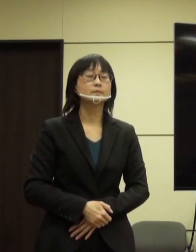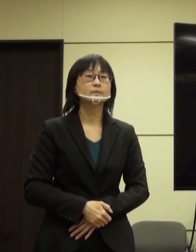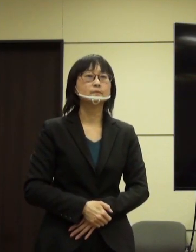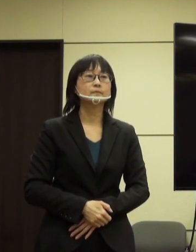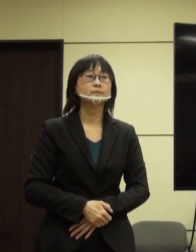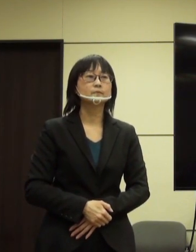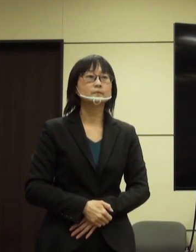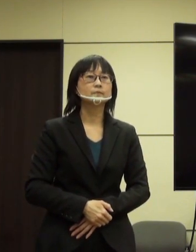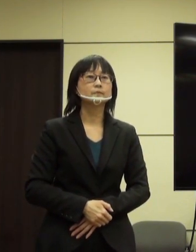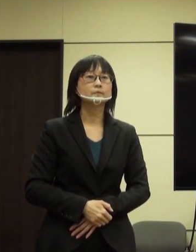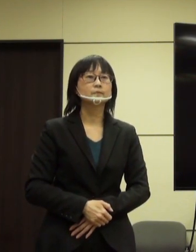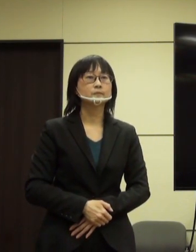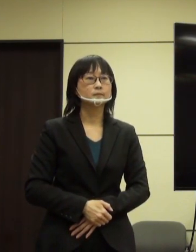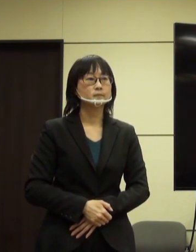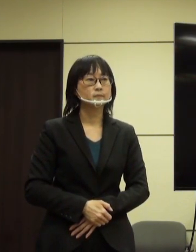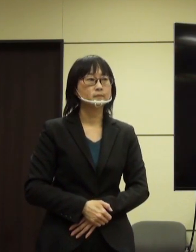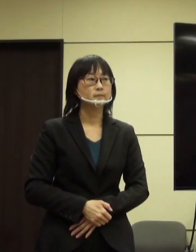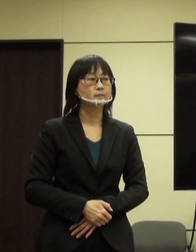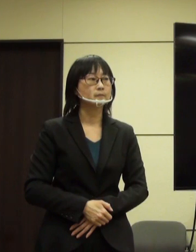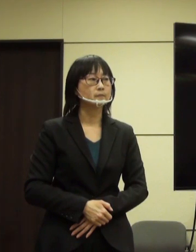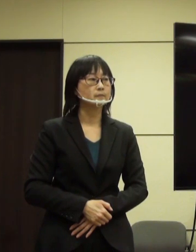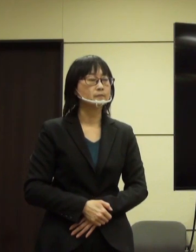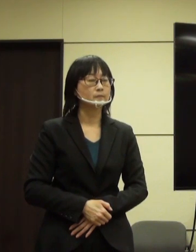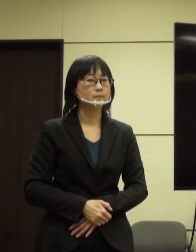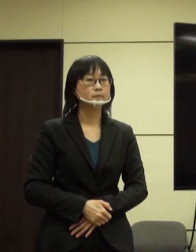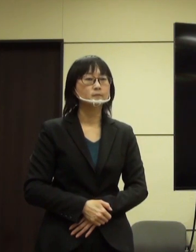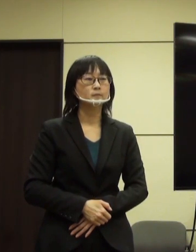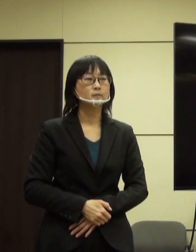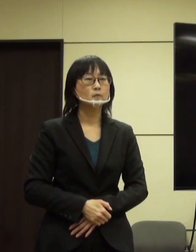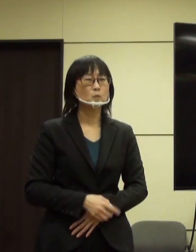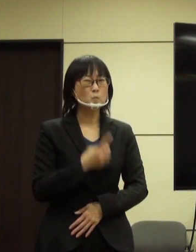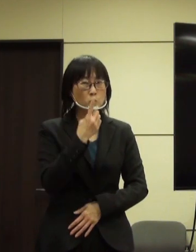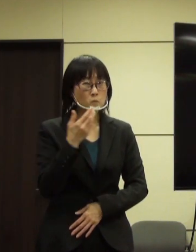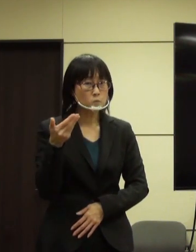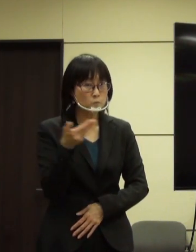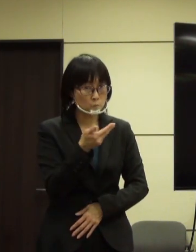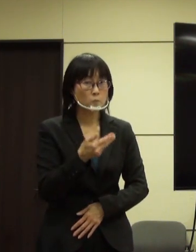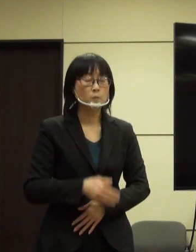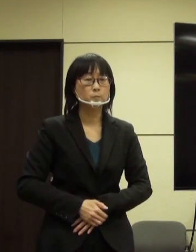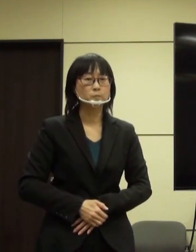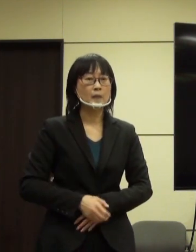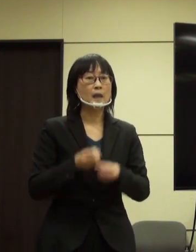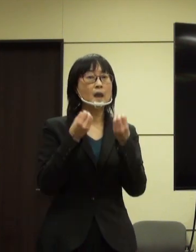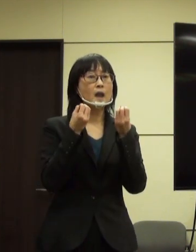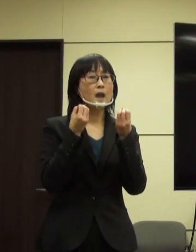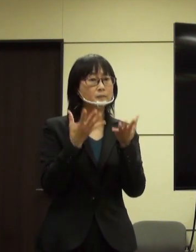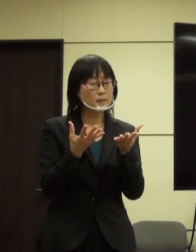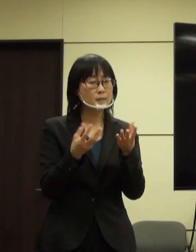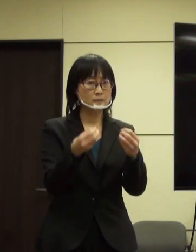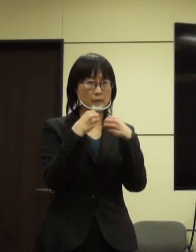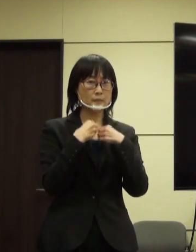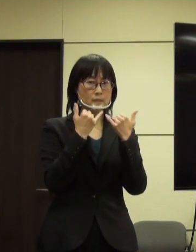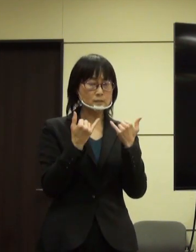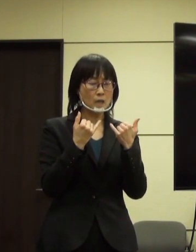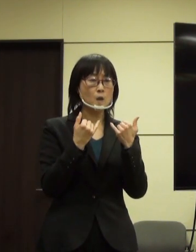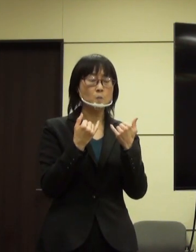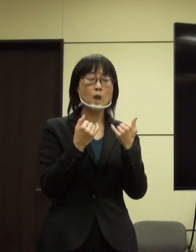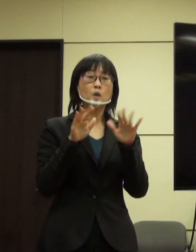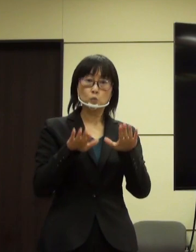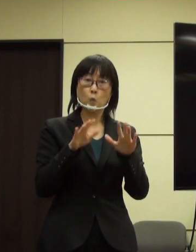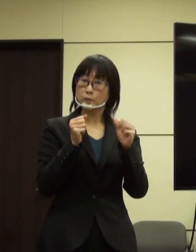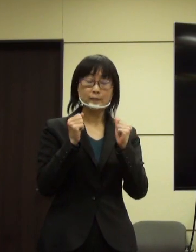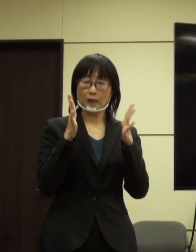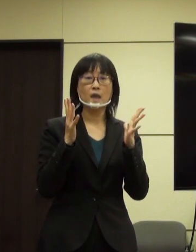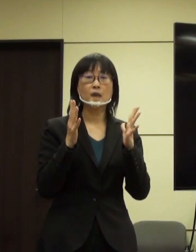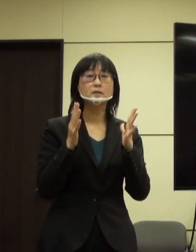他いかがでしょう水土壌がムっているぞっ新しい人はいないということだったんでこれは家族などの8人